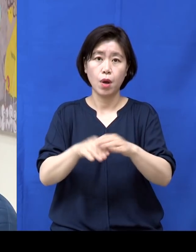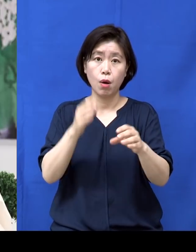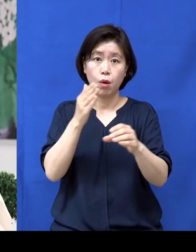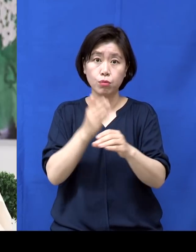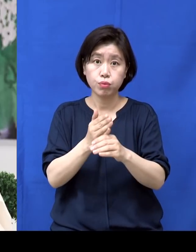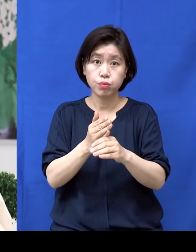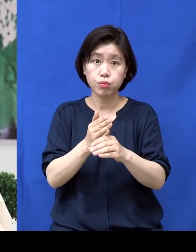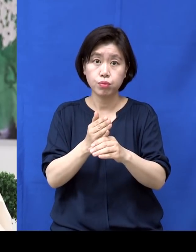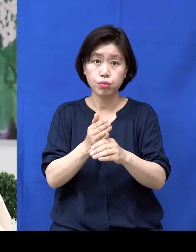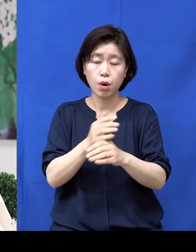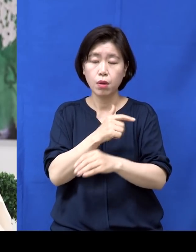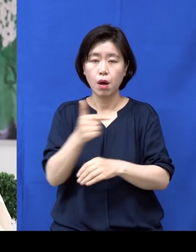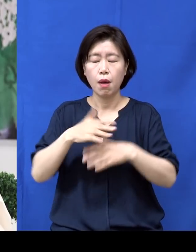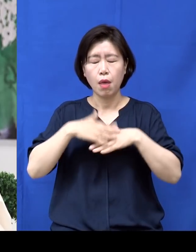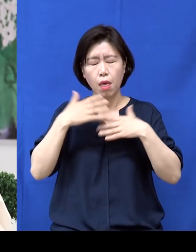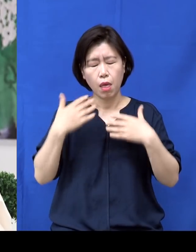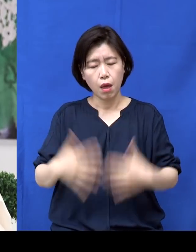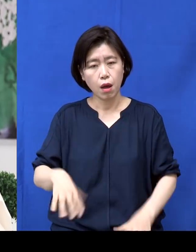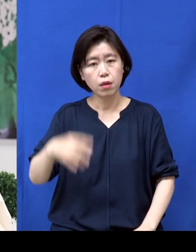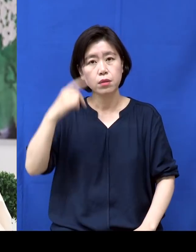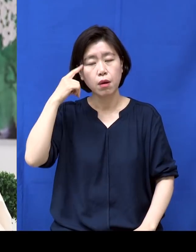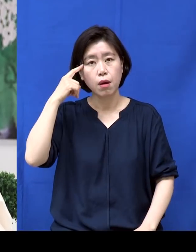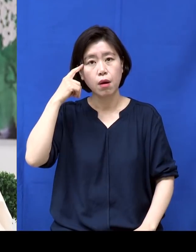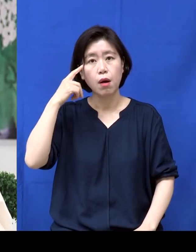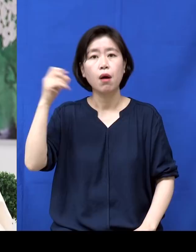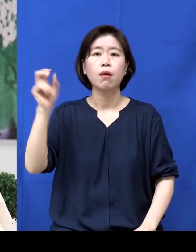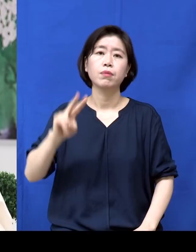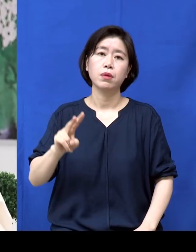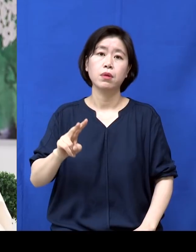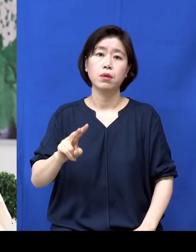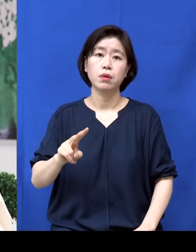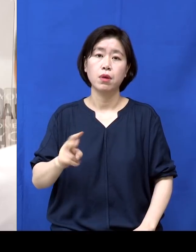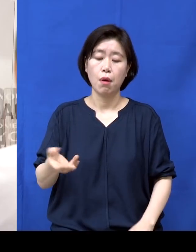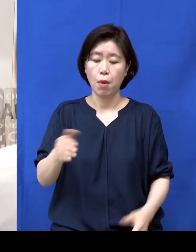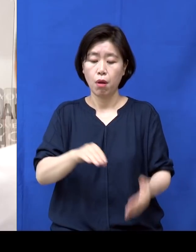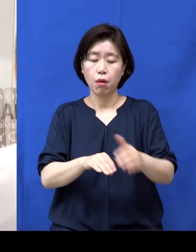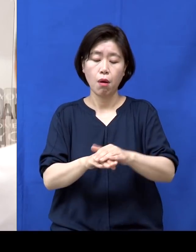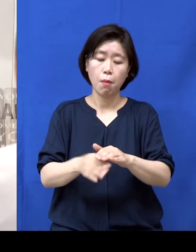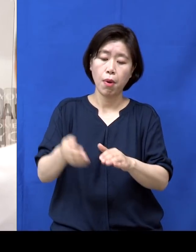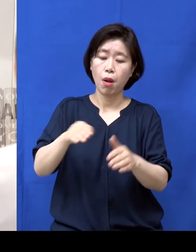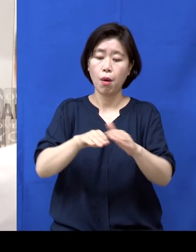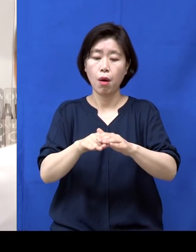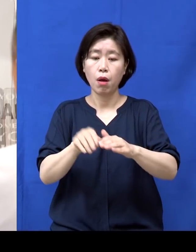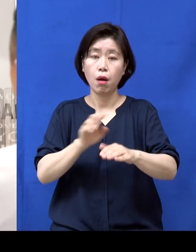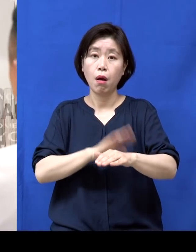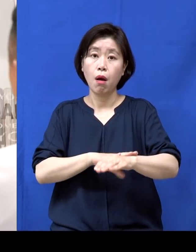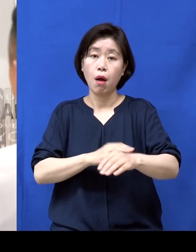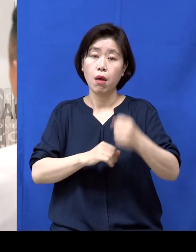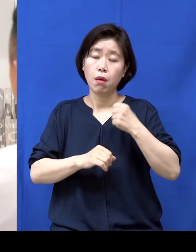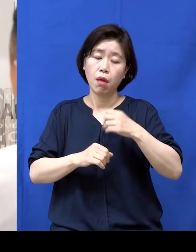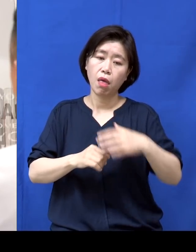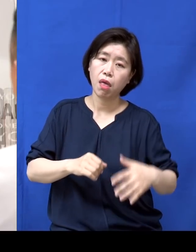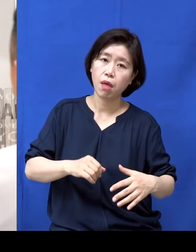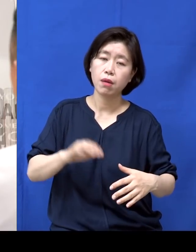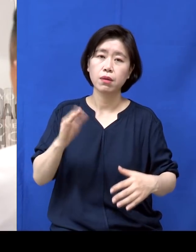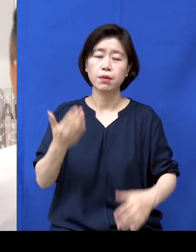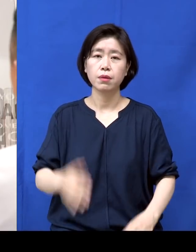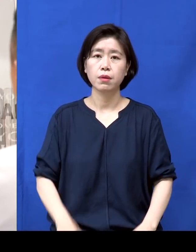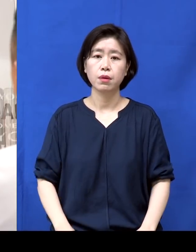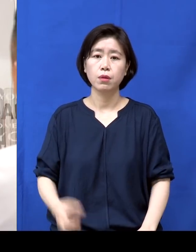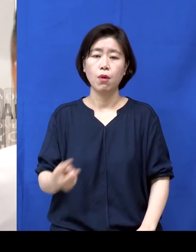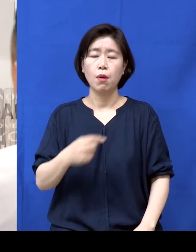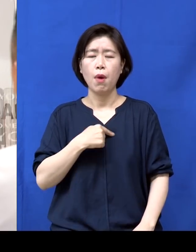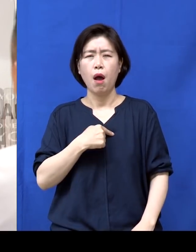거예요. 네. 이게 이렇게 팔에 힘도 빠지고 네. 빨래를 개던 팔에서 힘이 왼쪽 팔에서 힘도 빠지고